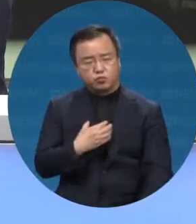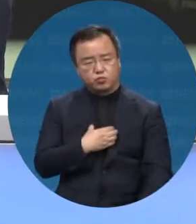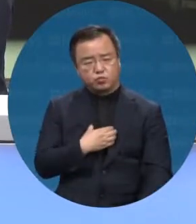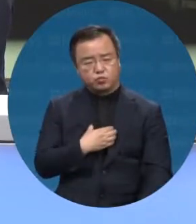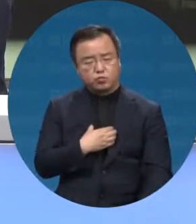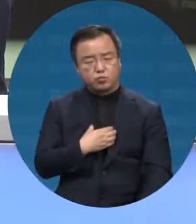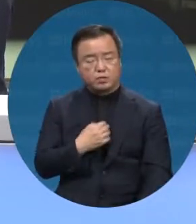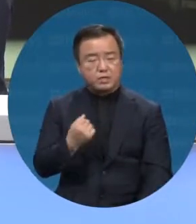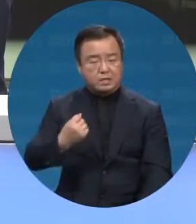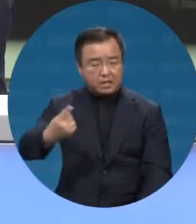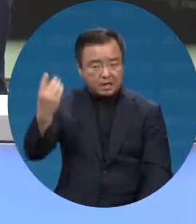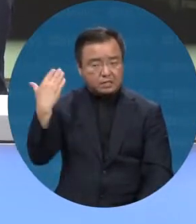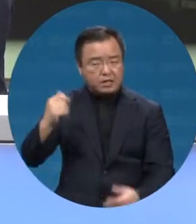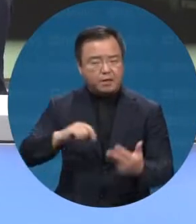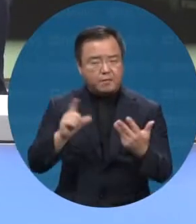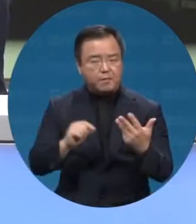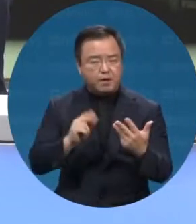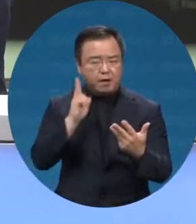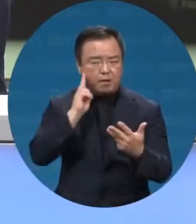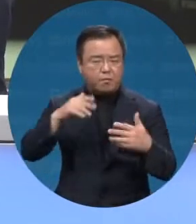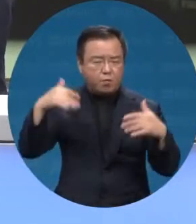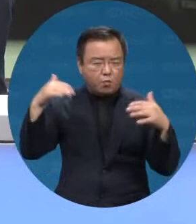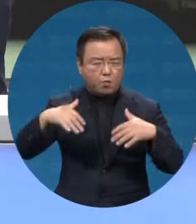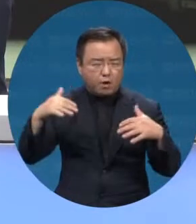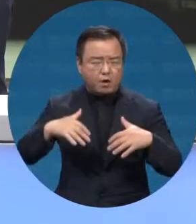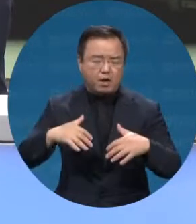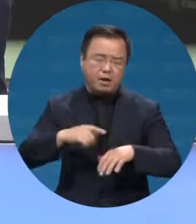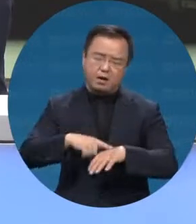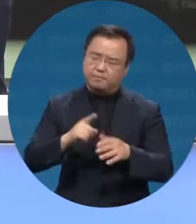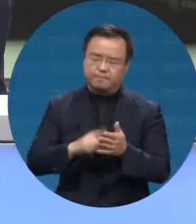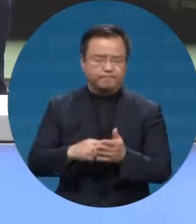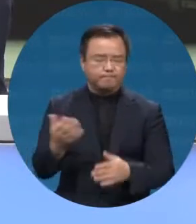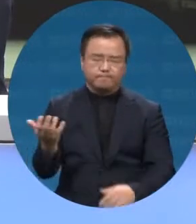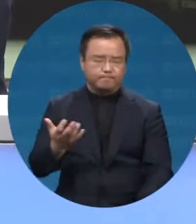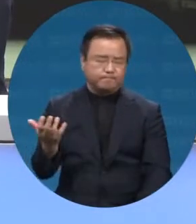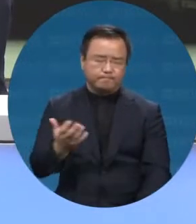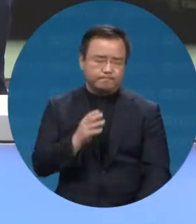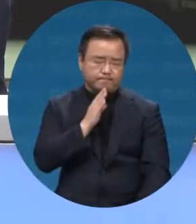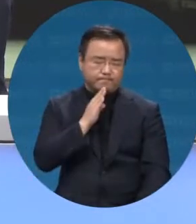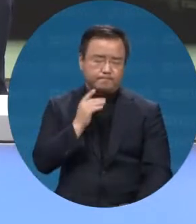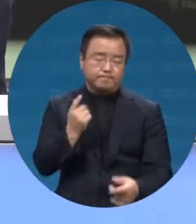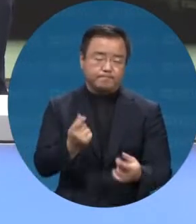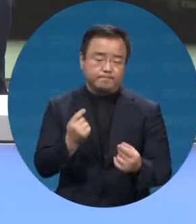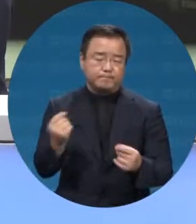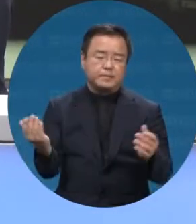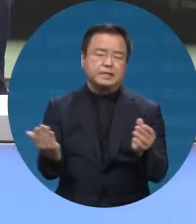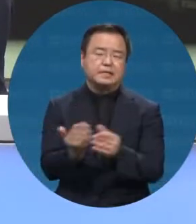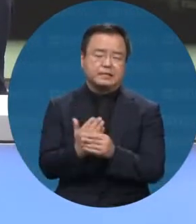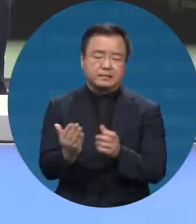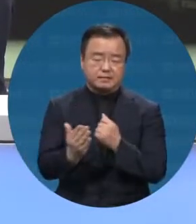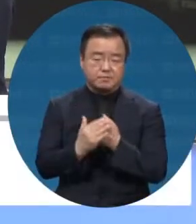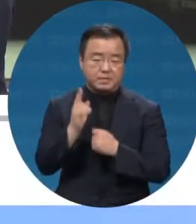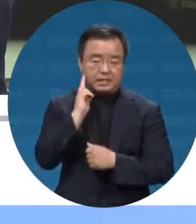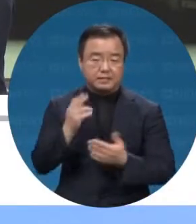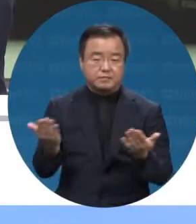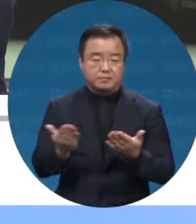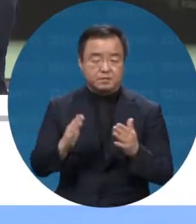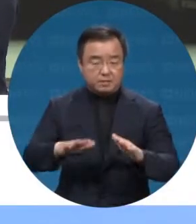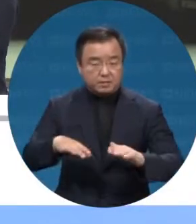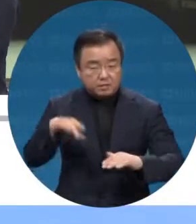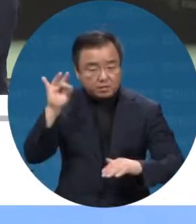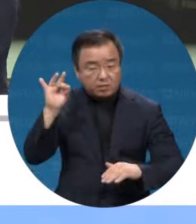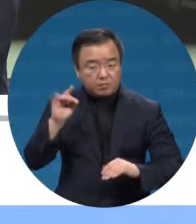지난달 폭우참사도 참 마음이 아픈데요 이런 식의 어떤 집에서 일어나는 자연재해난으로 인한 참사들 처음이